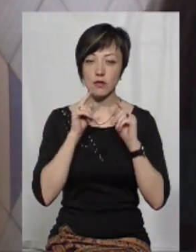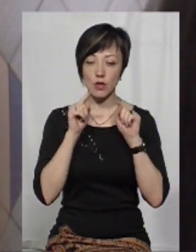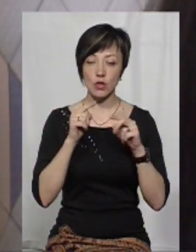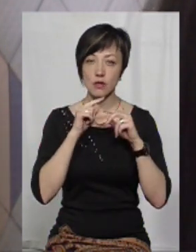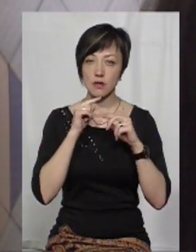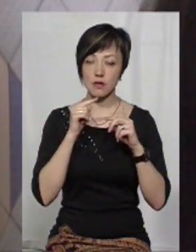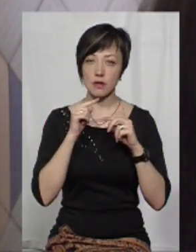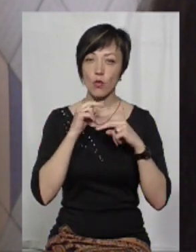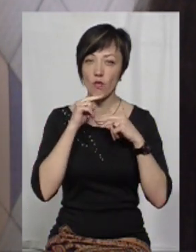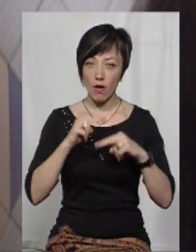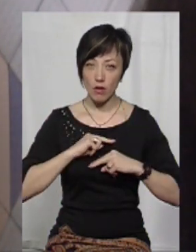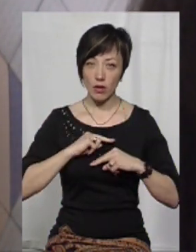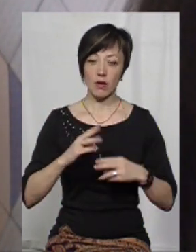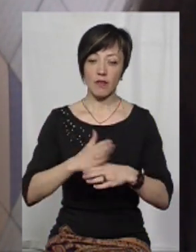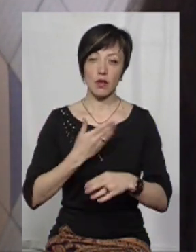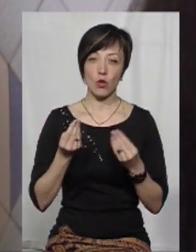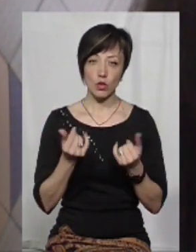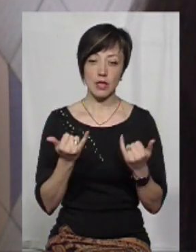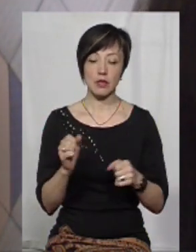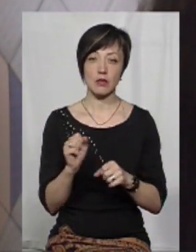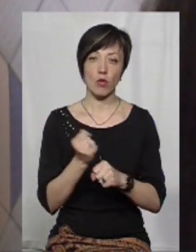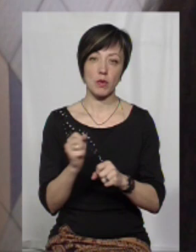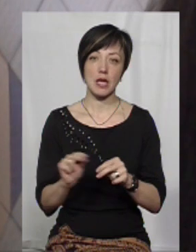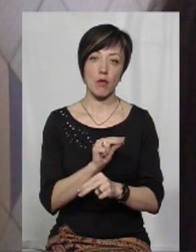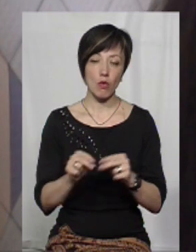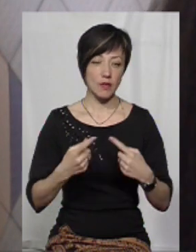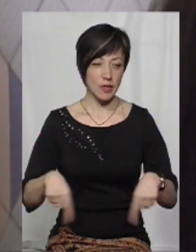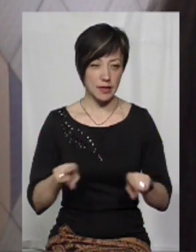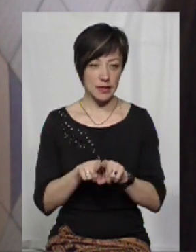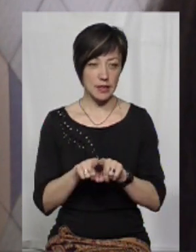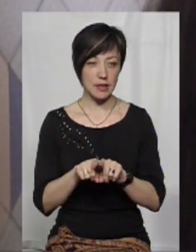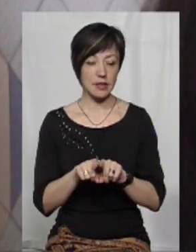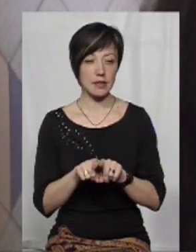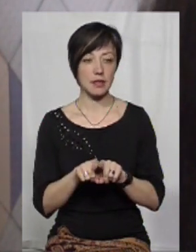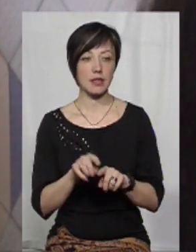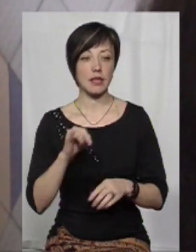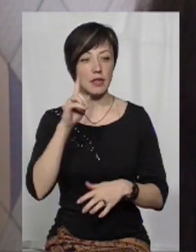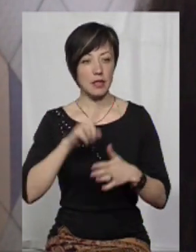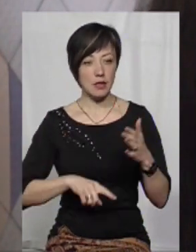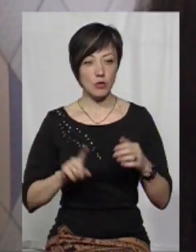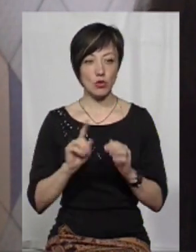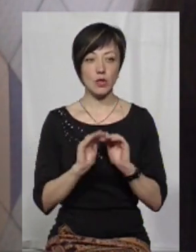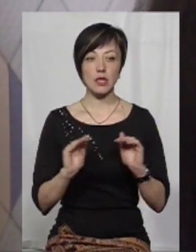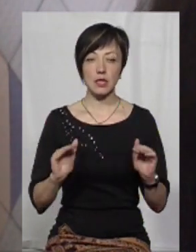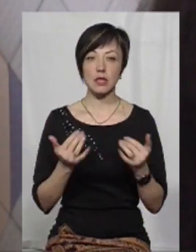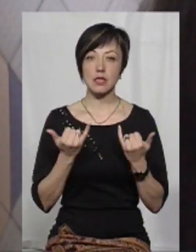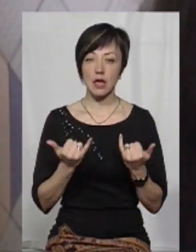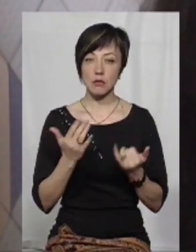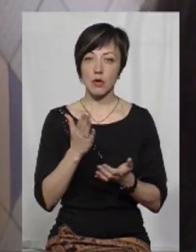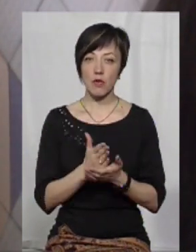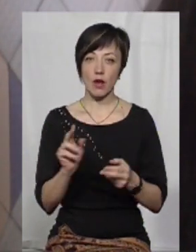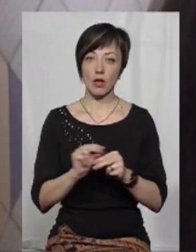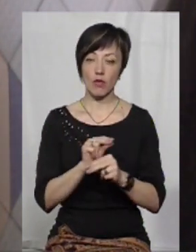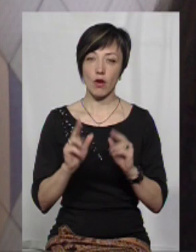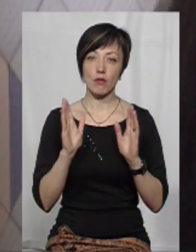на нас увагу, виділили кошти, зараз робиться ремонт відділені. І надіємося, що дітки, які зараз перебувають на